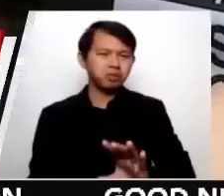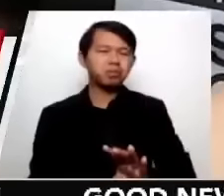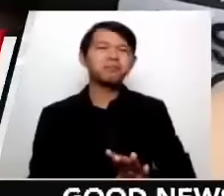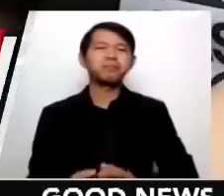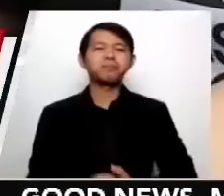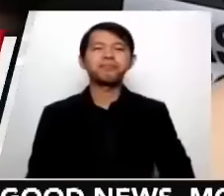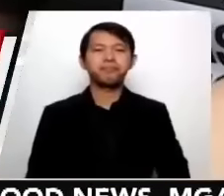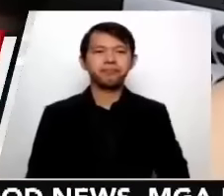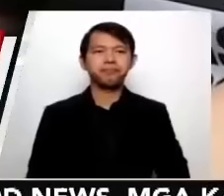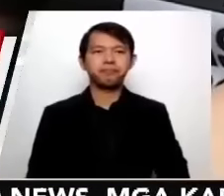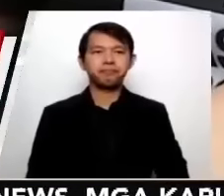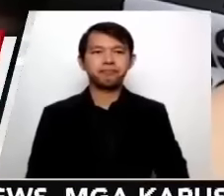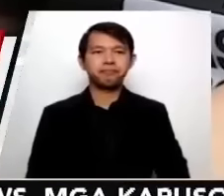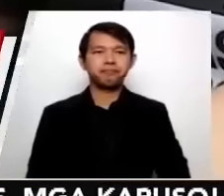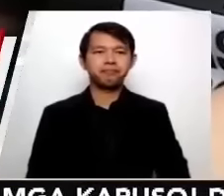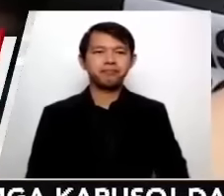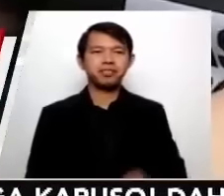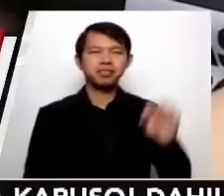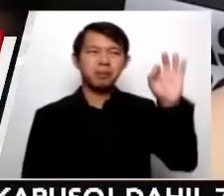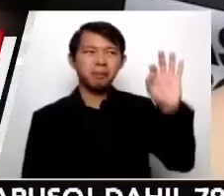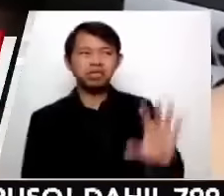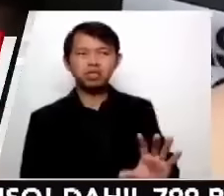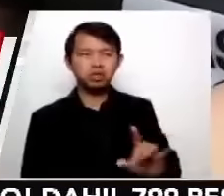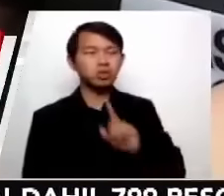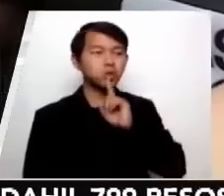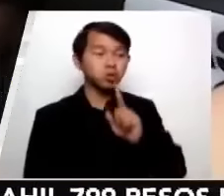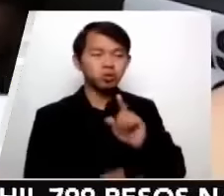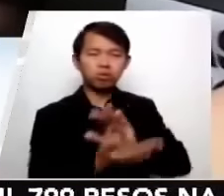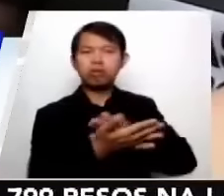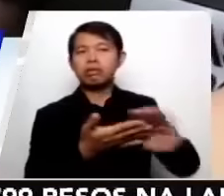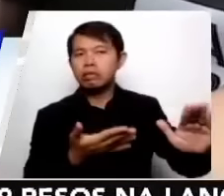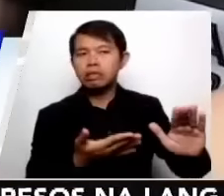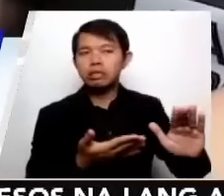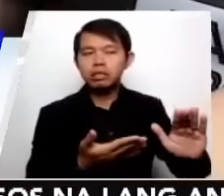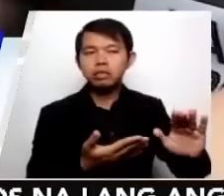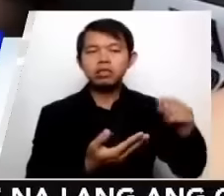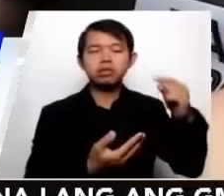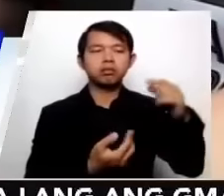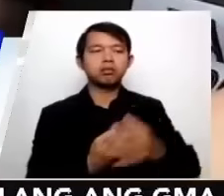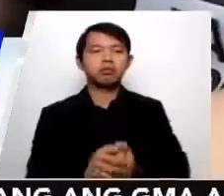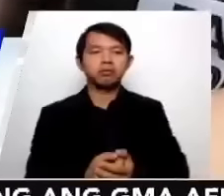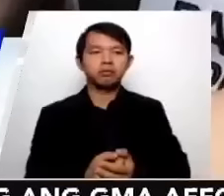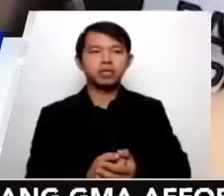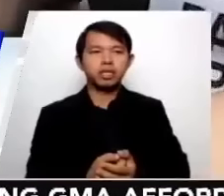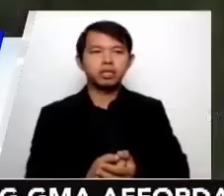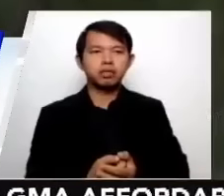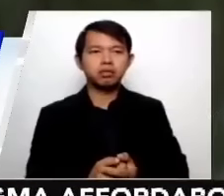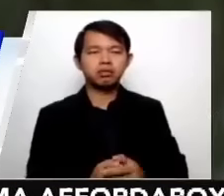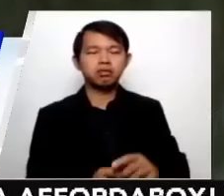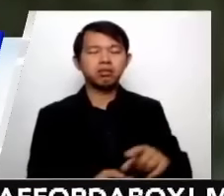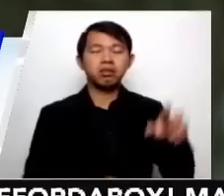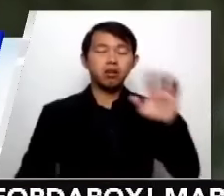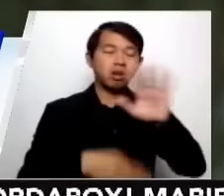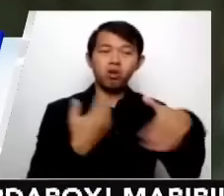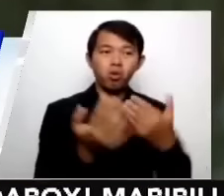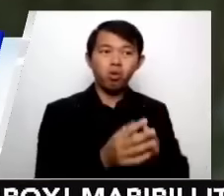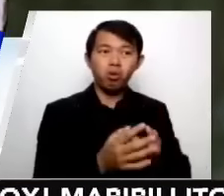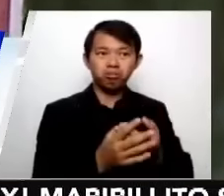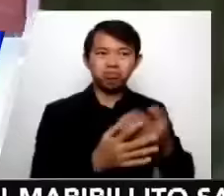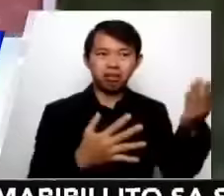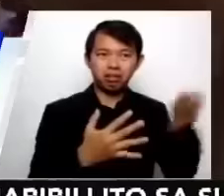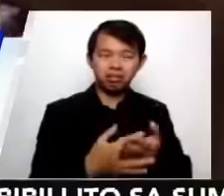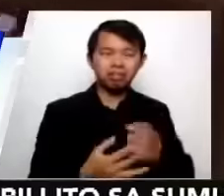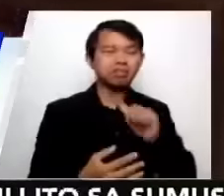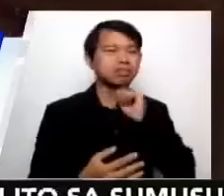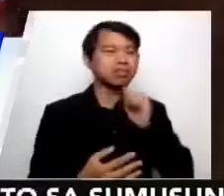assuaged by the balm of a clean conscience na lahat itong mga paratang na ito ay mga kasinungalingan lamang. Pinagbibitiwri nila